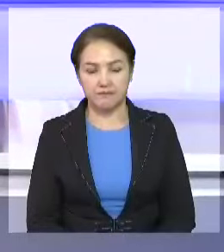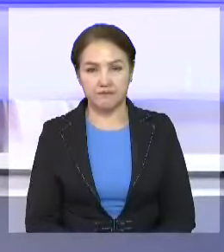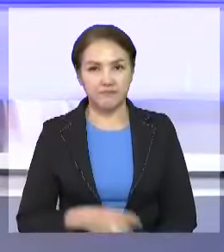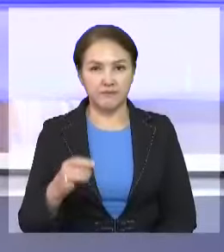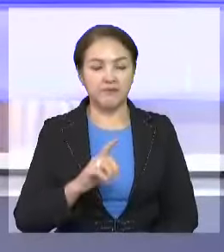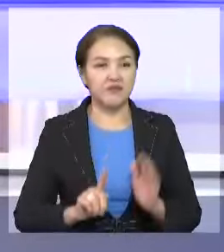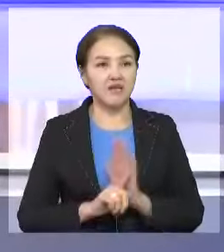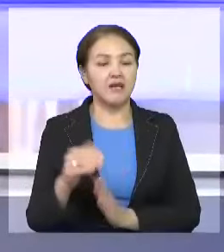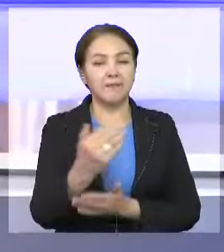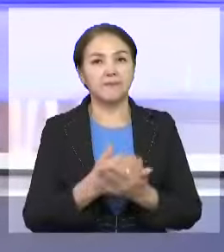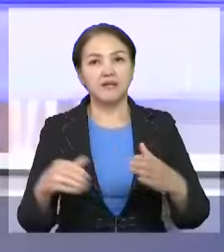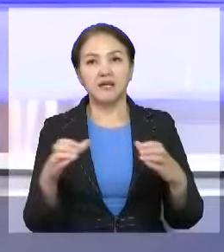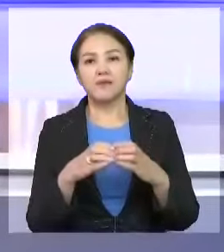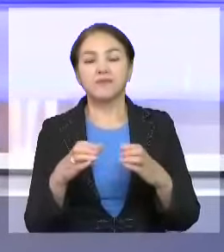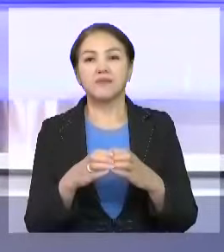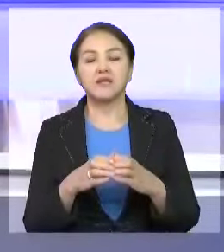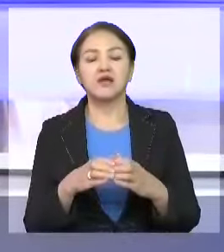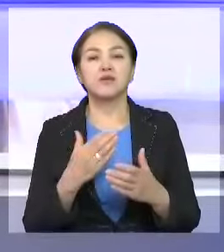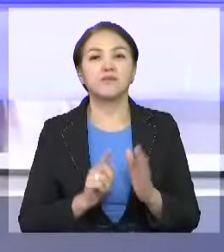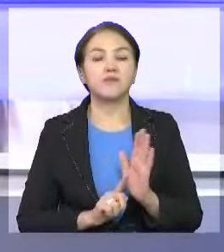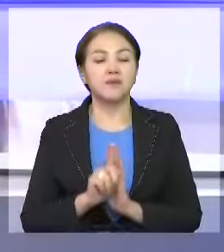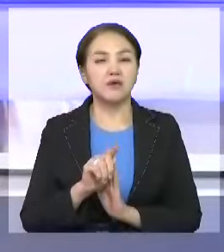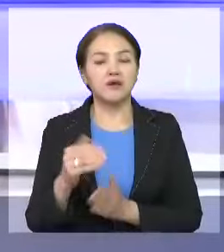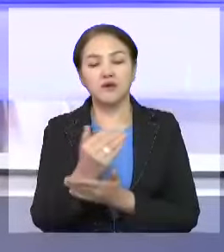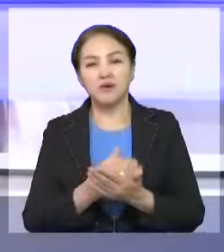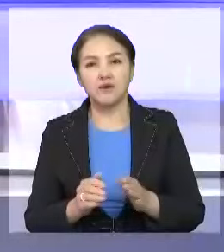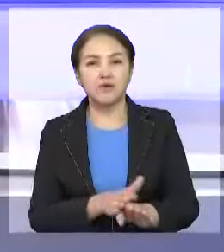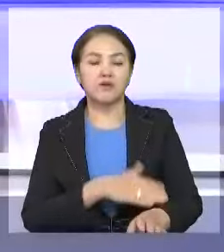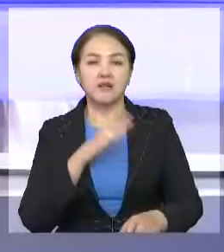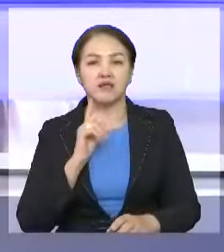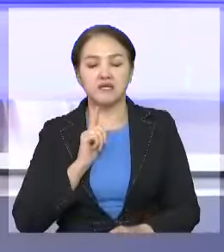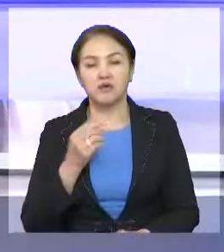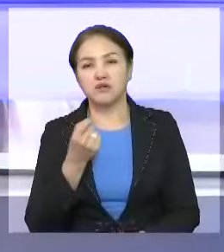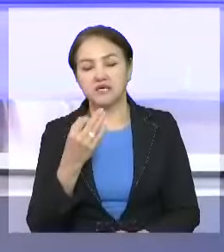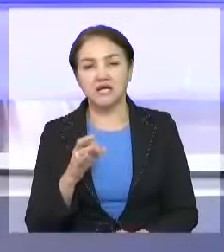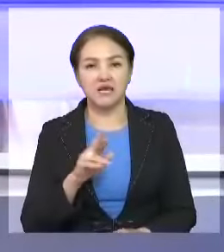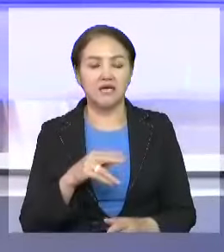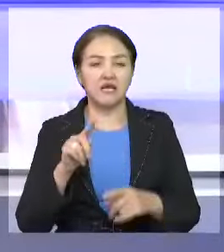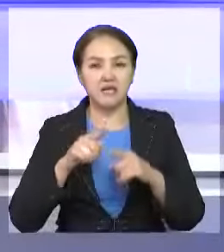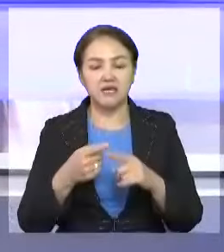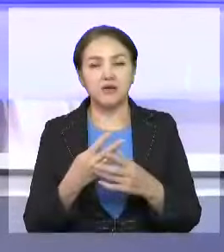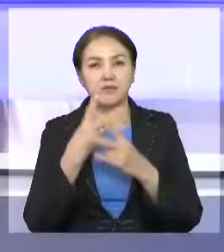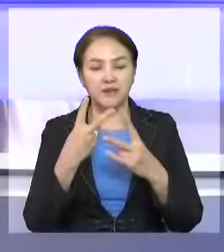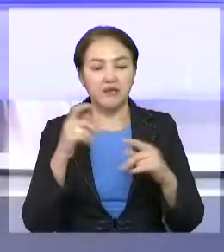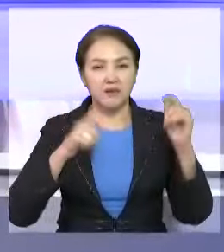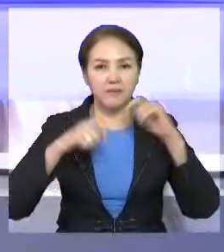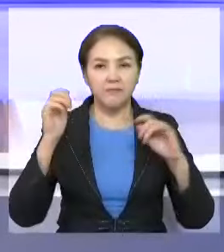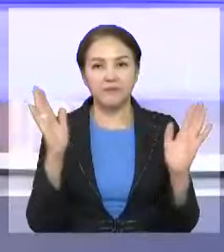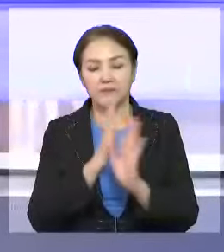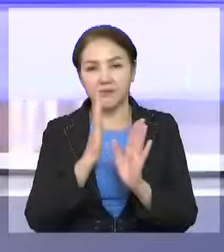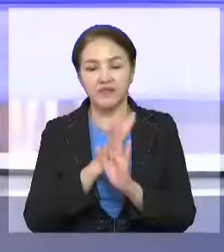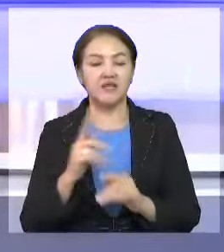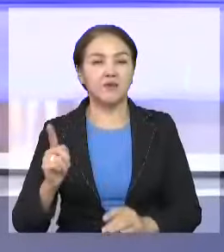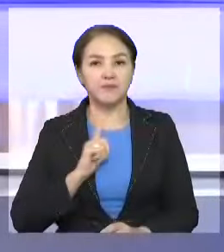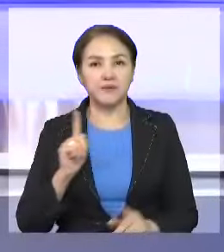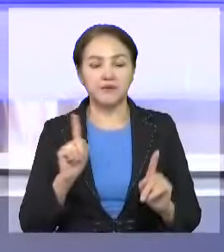В регионе началась уборочная кампания. Аграрии приступили к сбору долгожданного урожая. Техника работает, несмотря на дождливую погоду.